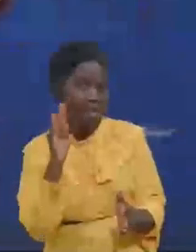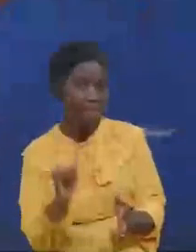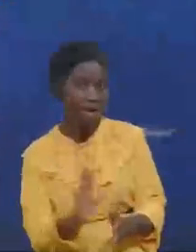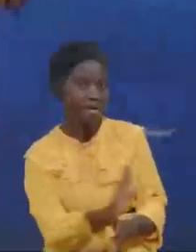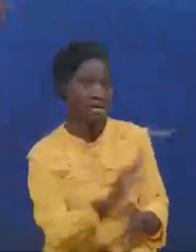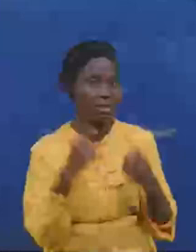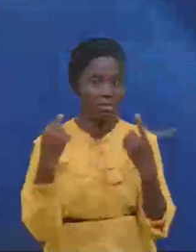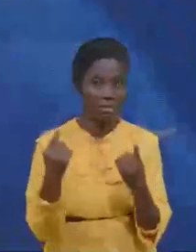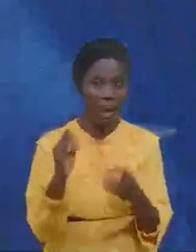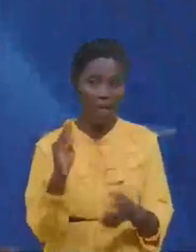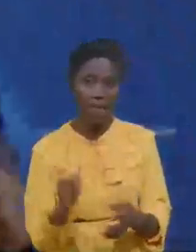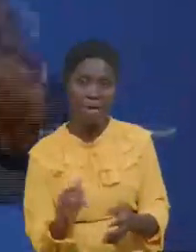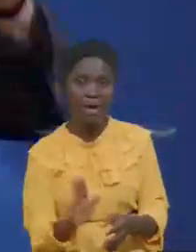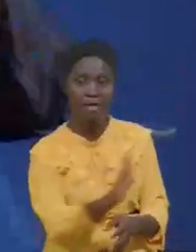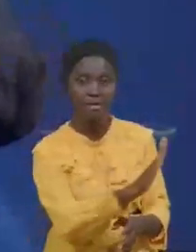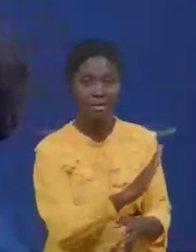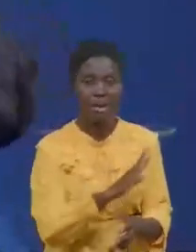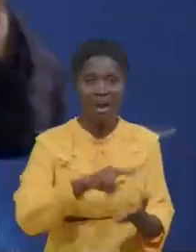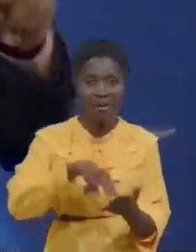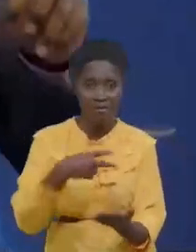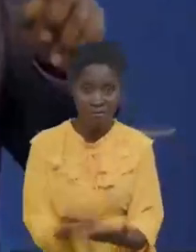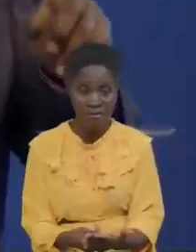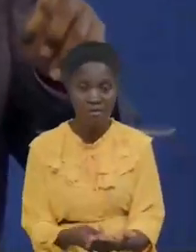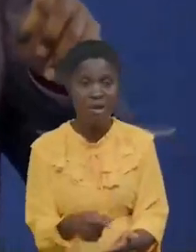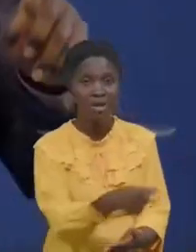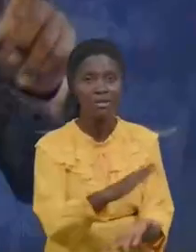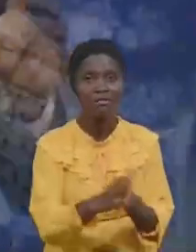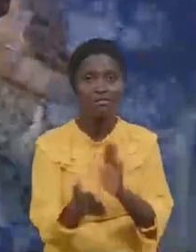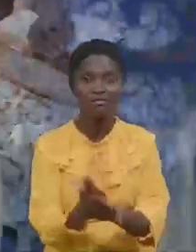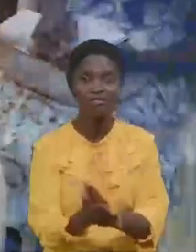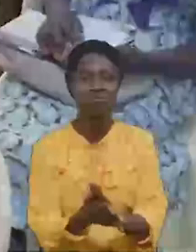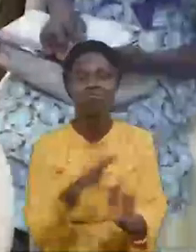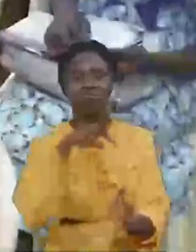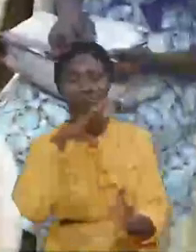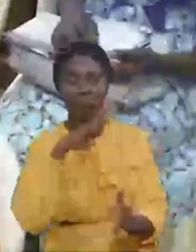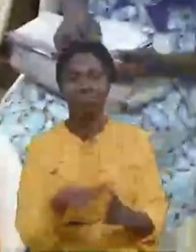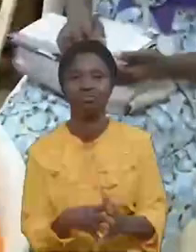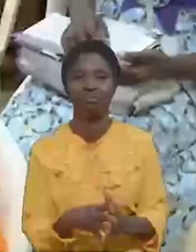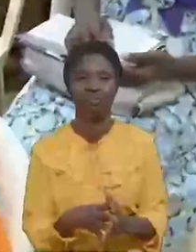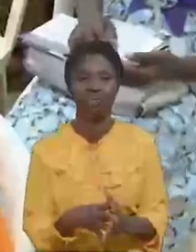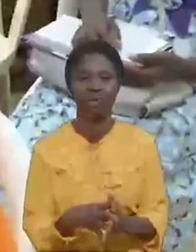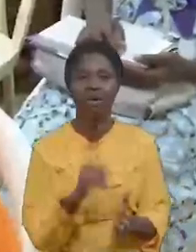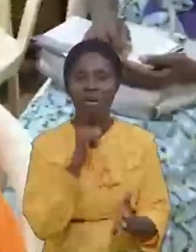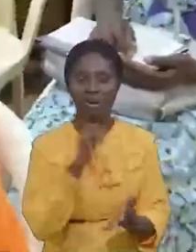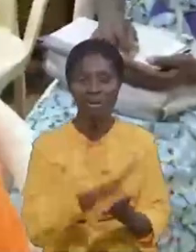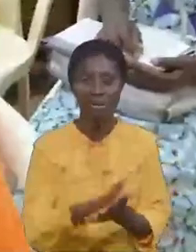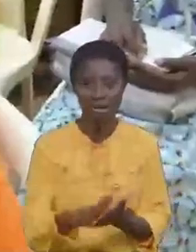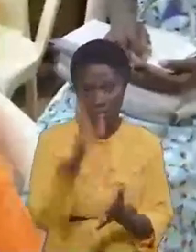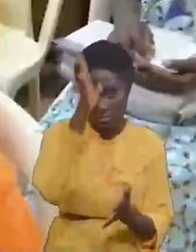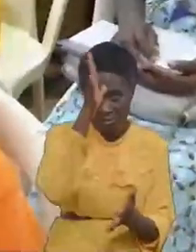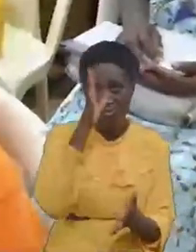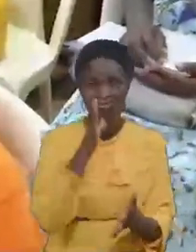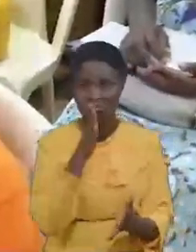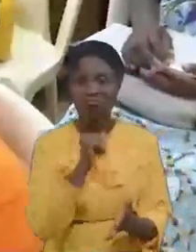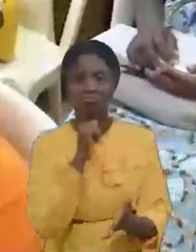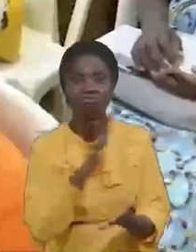péché, par leur chute, ils étaient devenus impurs. Papa est impur, maman est